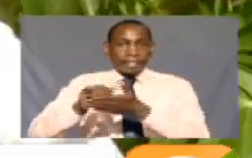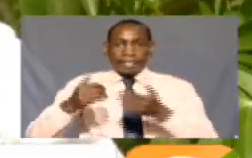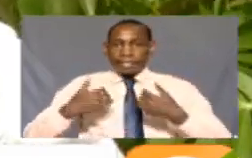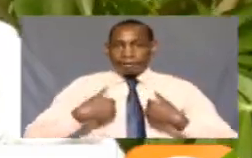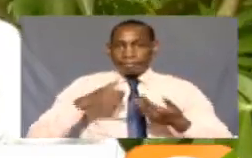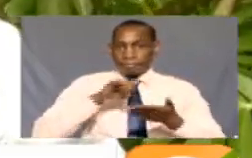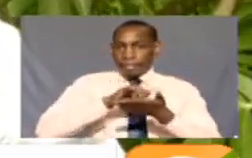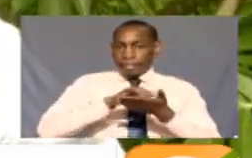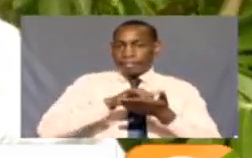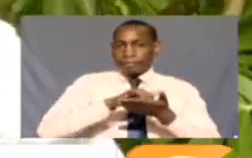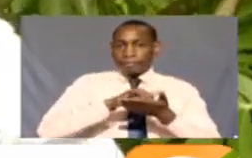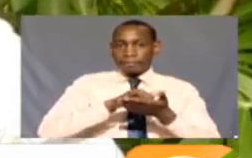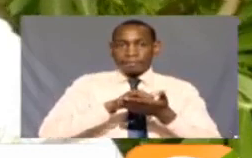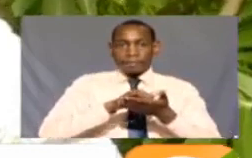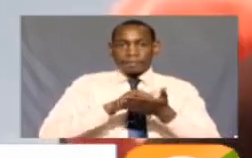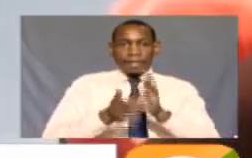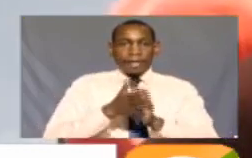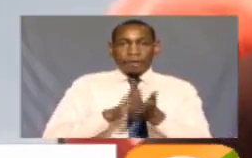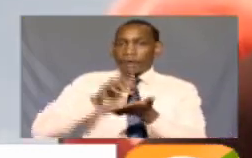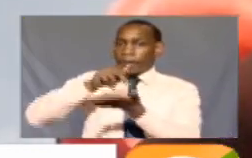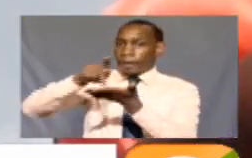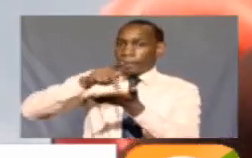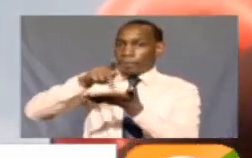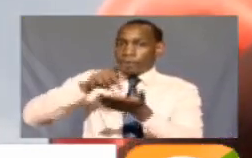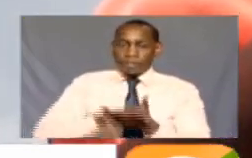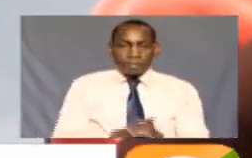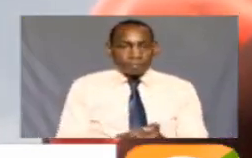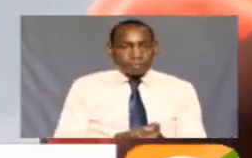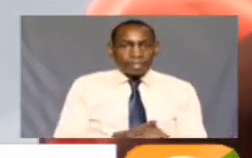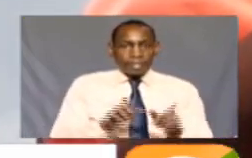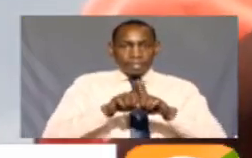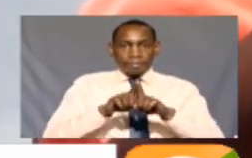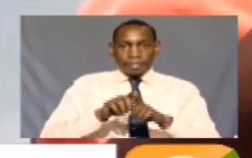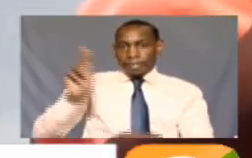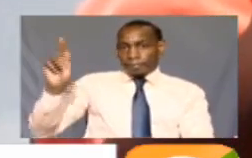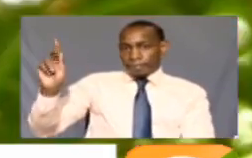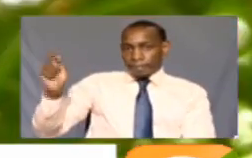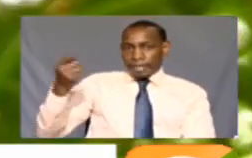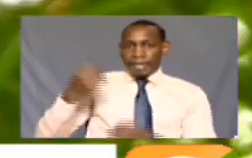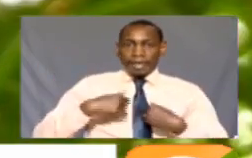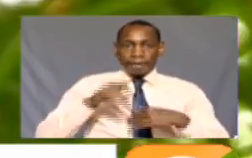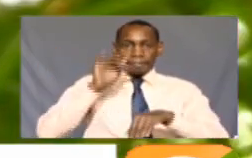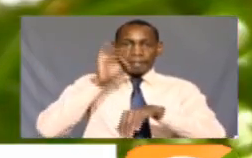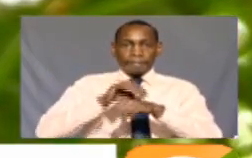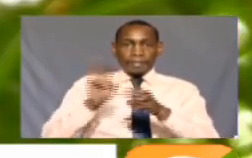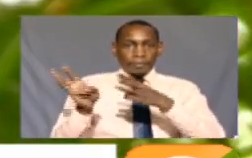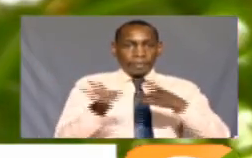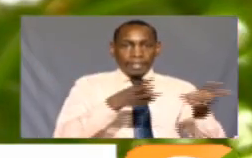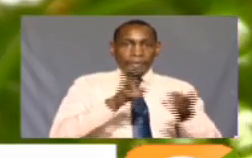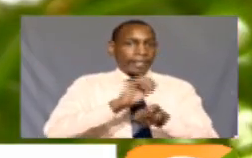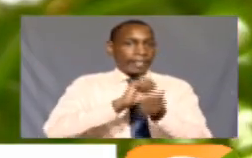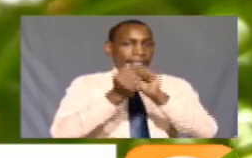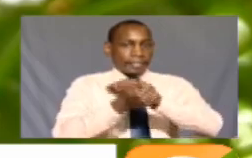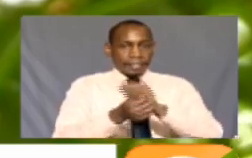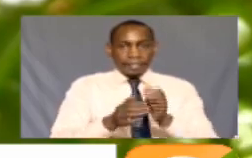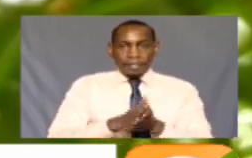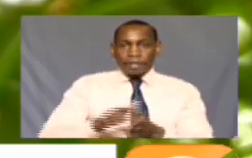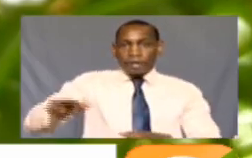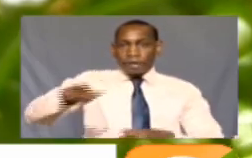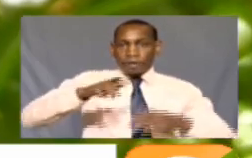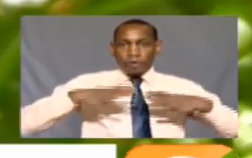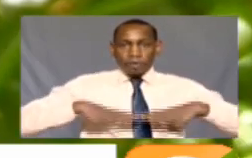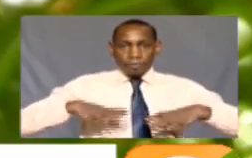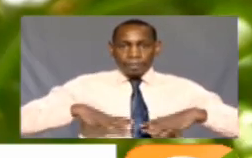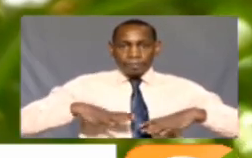varieties ambazo hazina hizo sumu. Na huku nchi ya Kenya ikizidi kupambana na athari ya mabadiliko ya hali ya anga, kwa wakazi wa eneo hili